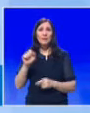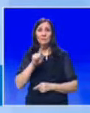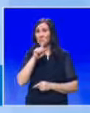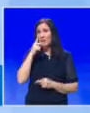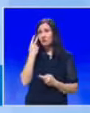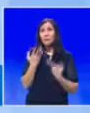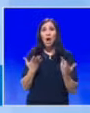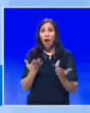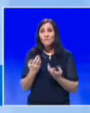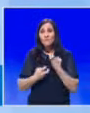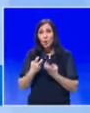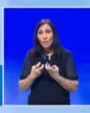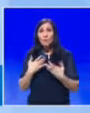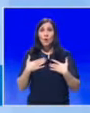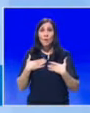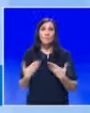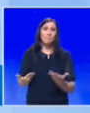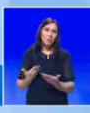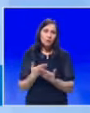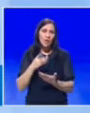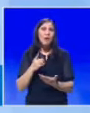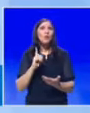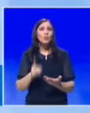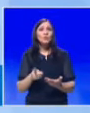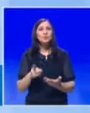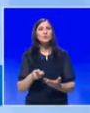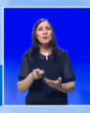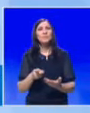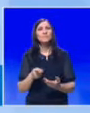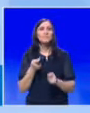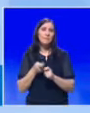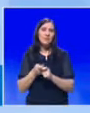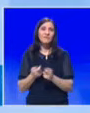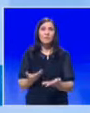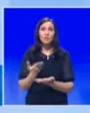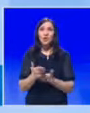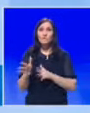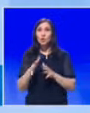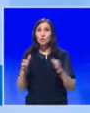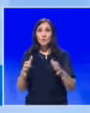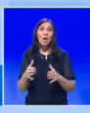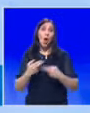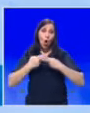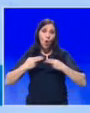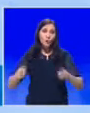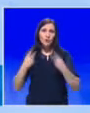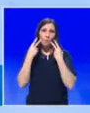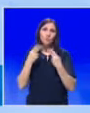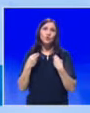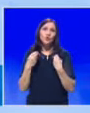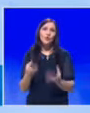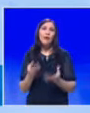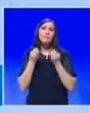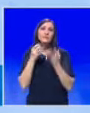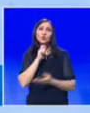имаме номинации, които са декларирани, направени номинации в Народно събрание и публично открито даваме възможност на журналисти,